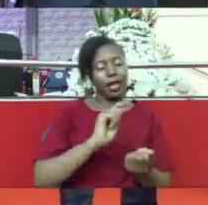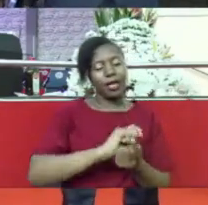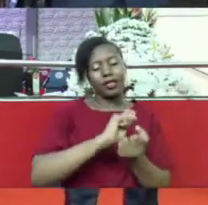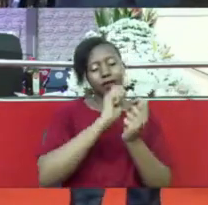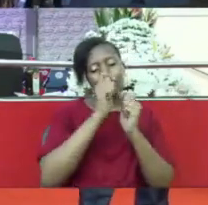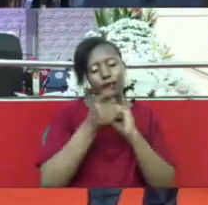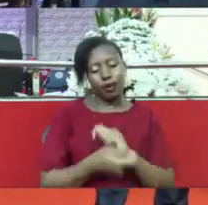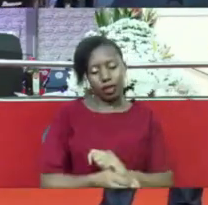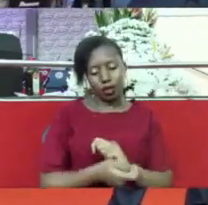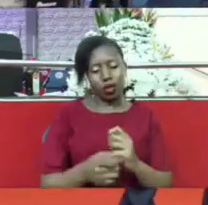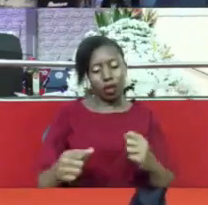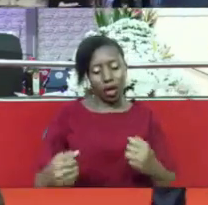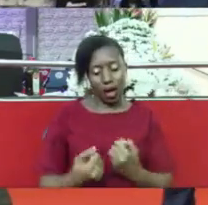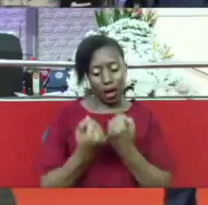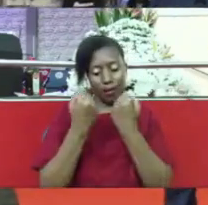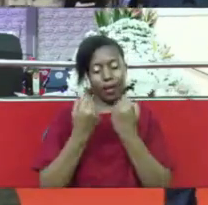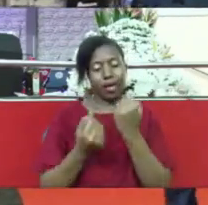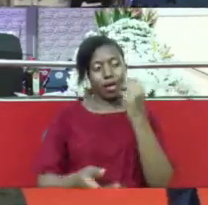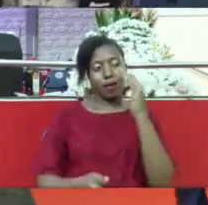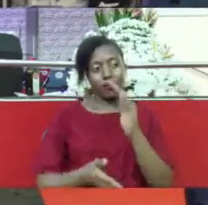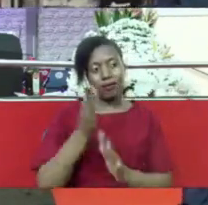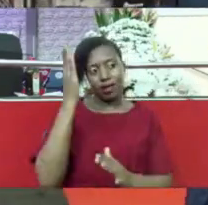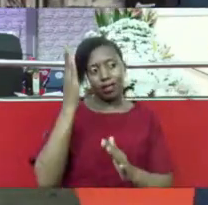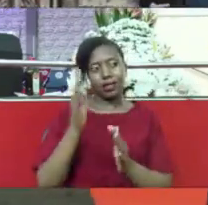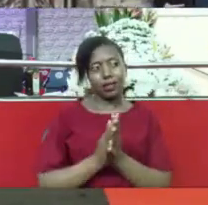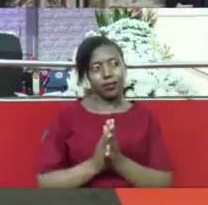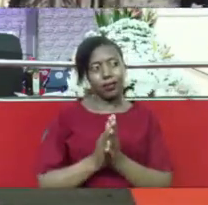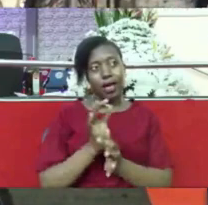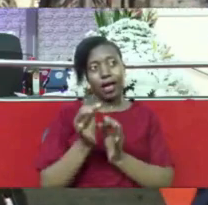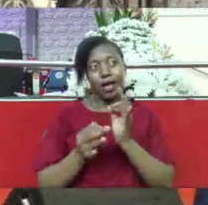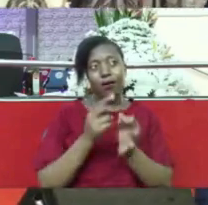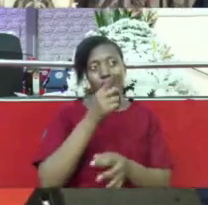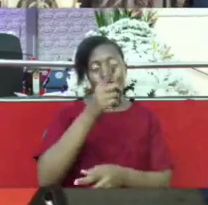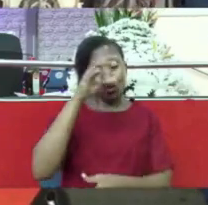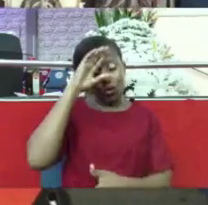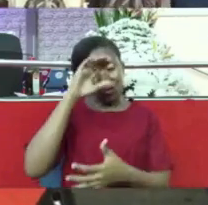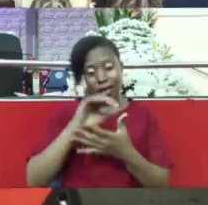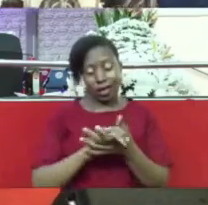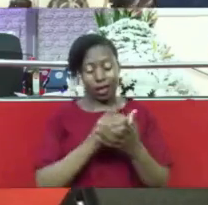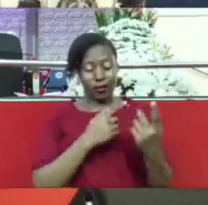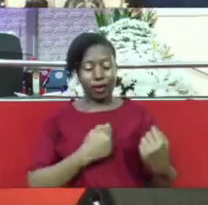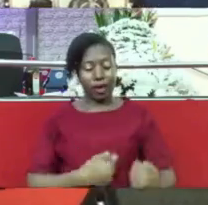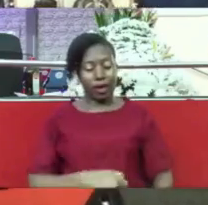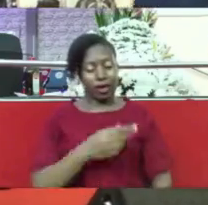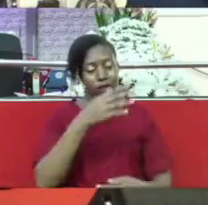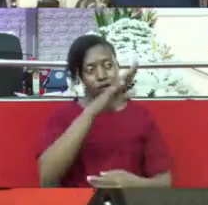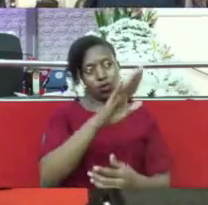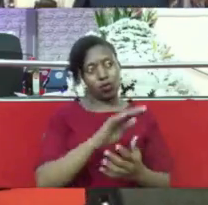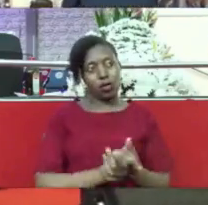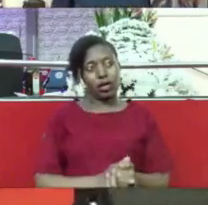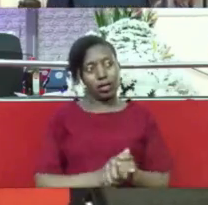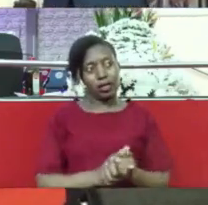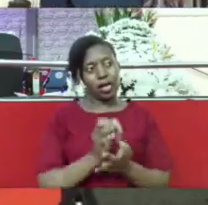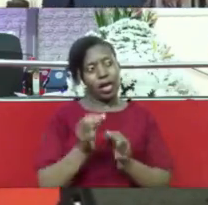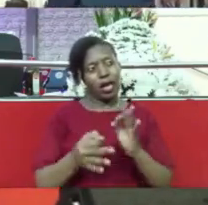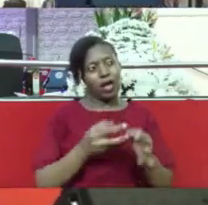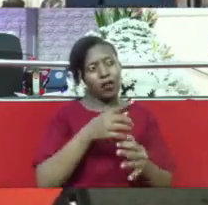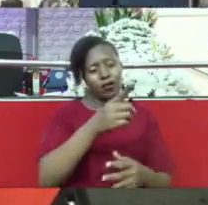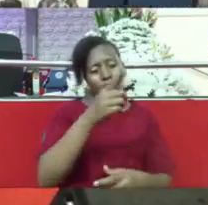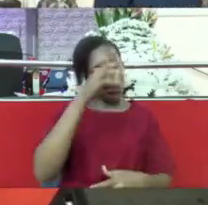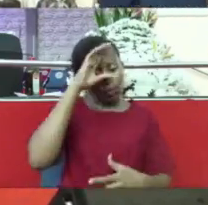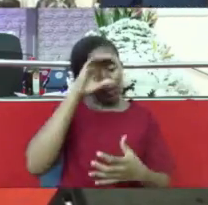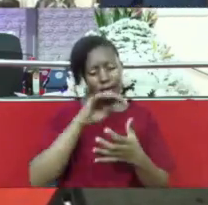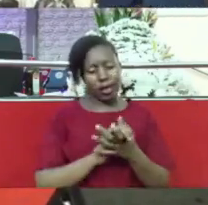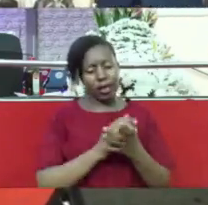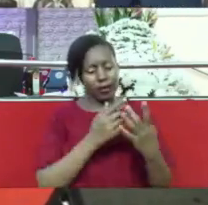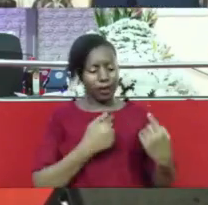like this. Hiyo inafanyika mara moja tu. If you believe it in your heart. Itakuwa kufanya katika roho yako. And if you believe it in your heart,